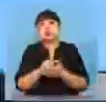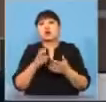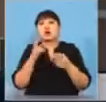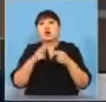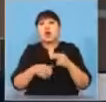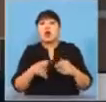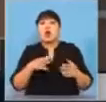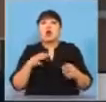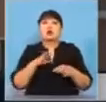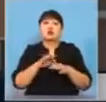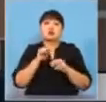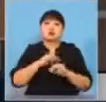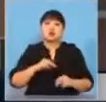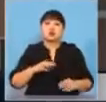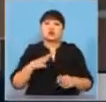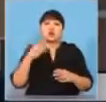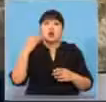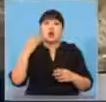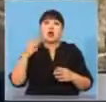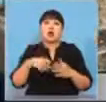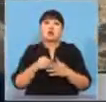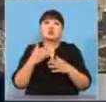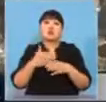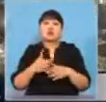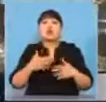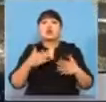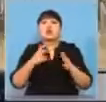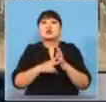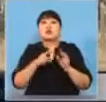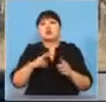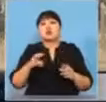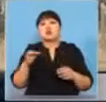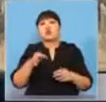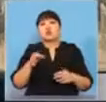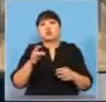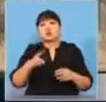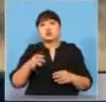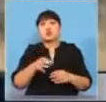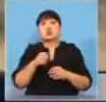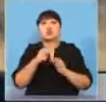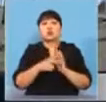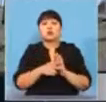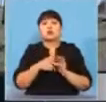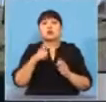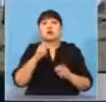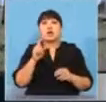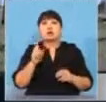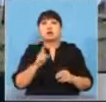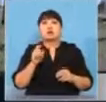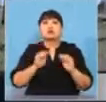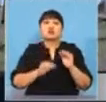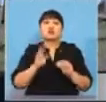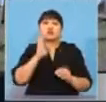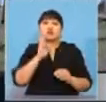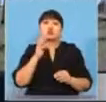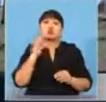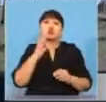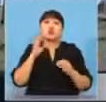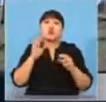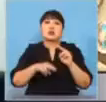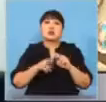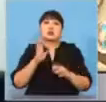аяқтауға және атқарылған жұмыстар үшін ақы төлеуге бөлінді. Ал 80 миллион теңгеге облыс аудандарында 18 газдандыру және 4 сумен жабдықтау